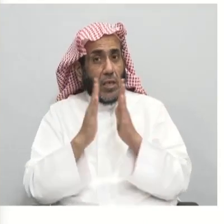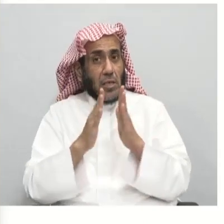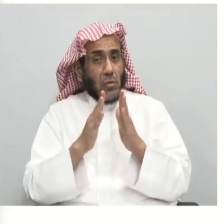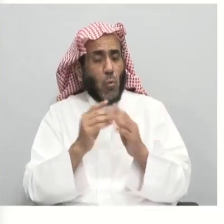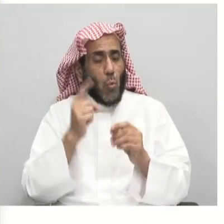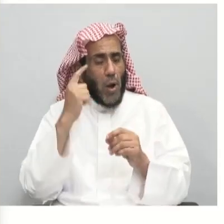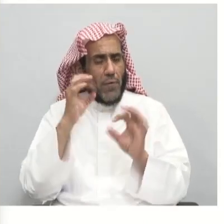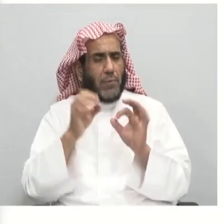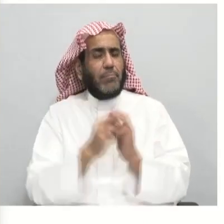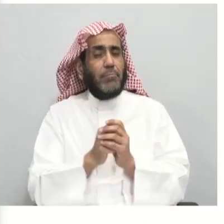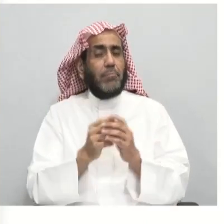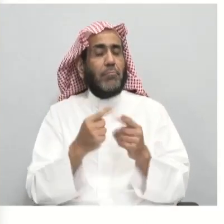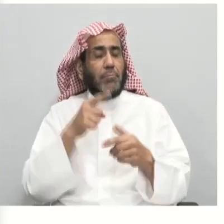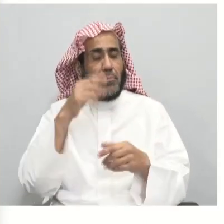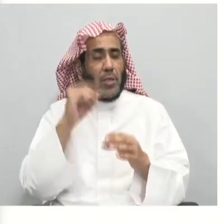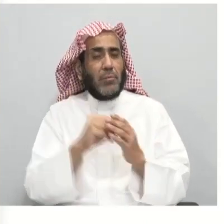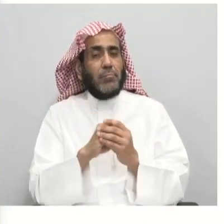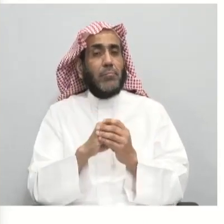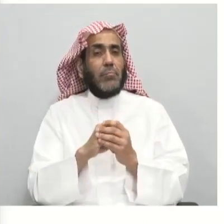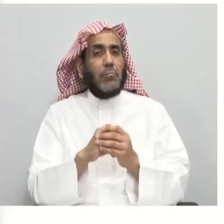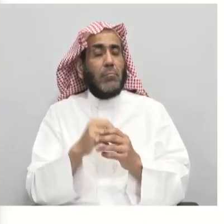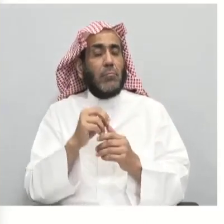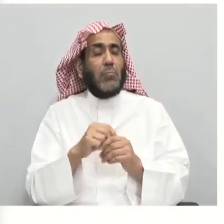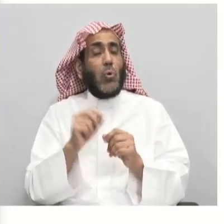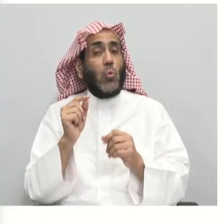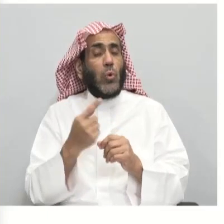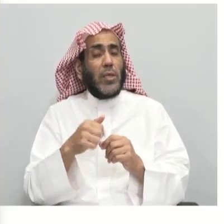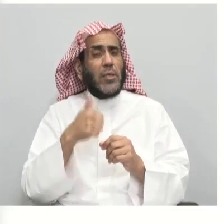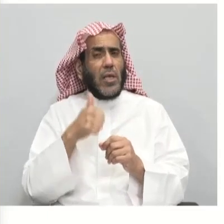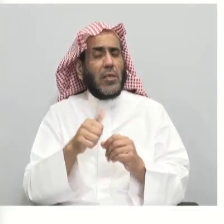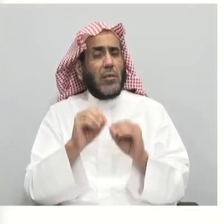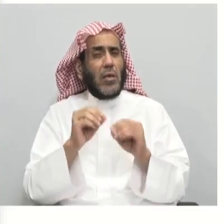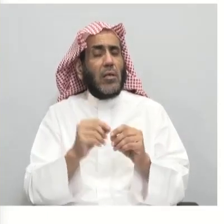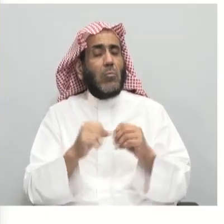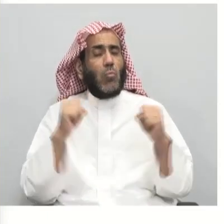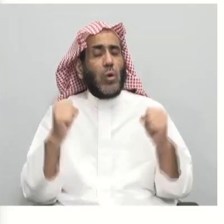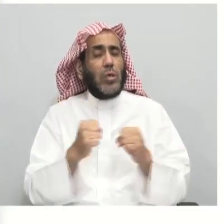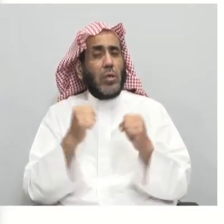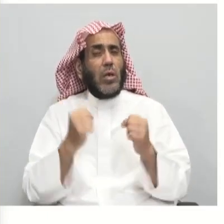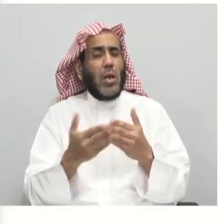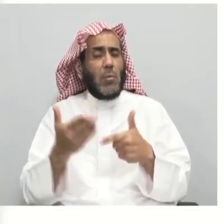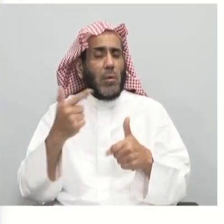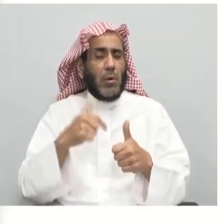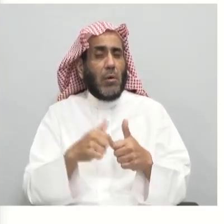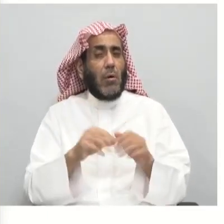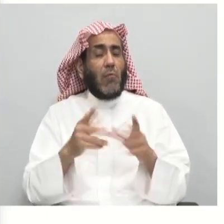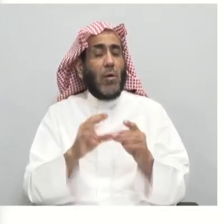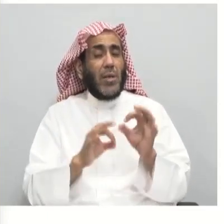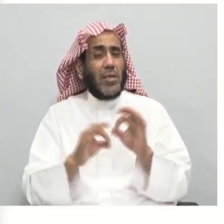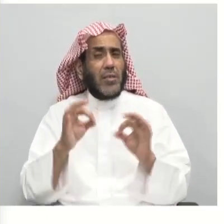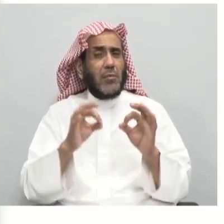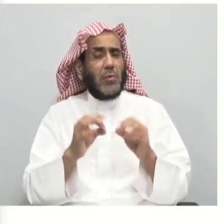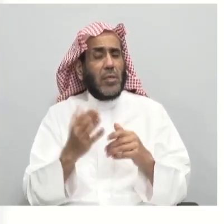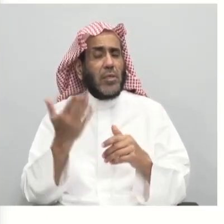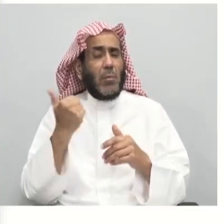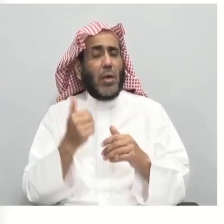والفهم اذا الوحده السادسه كانت مراجعه لما سبق فما هي الاستراتيجيات